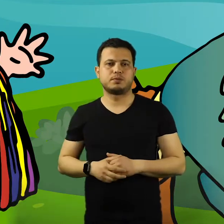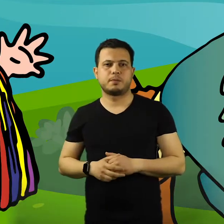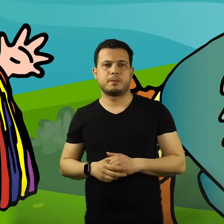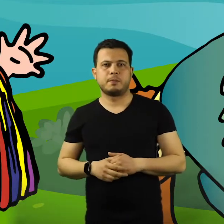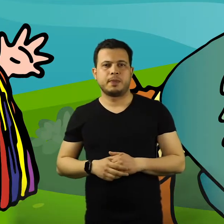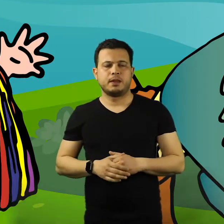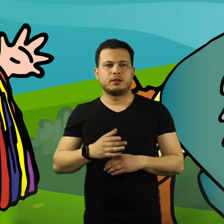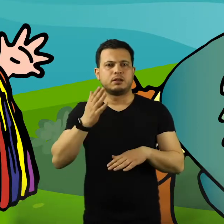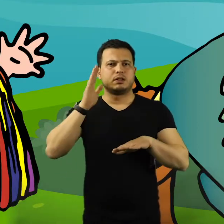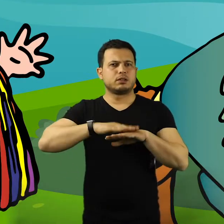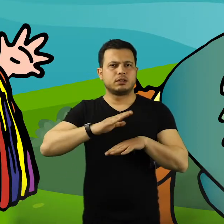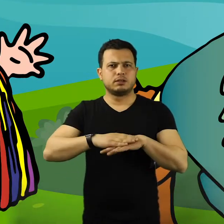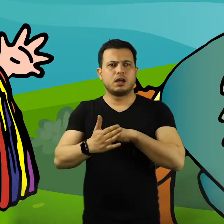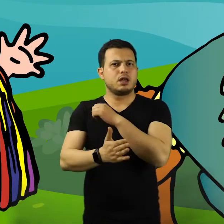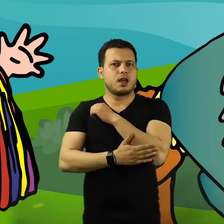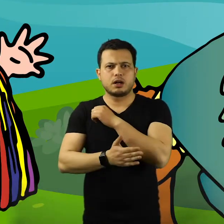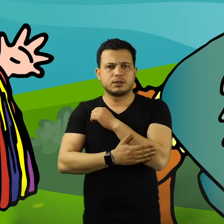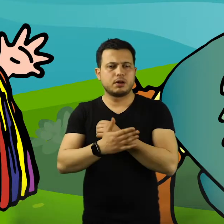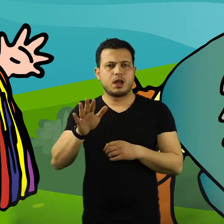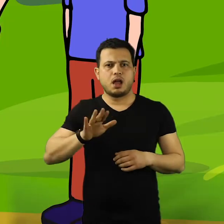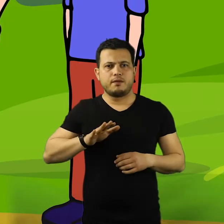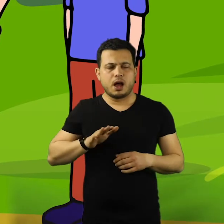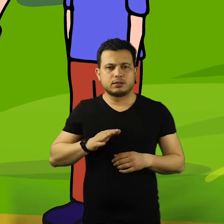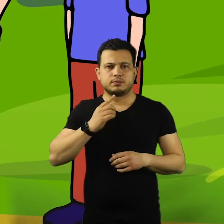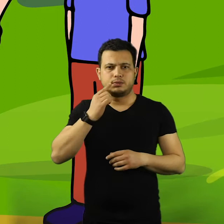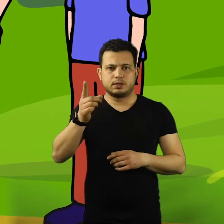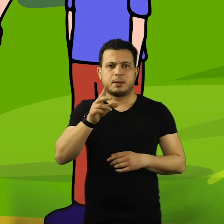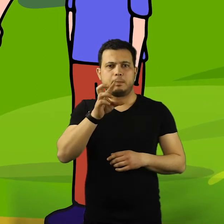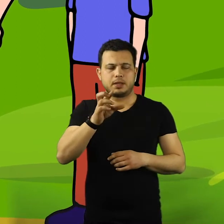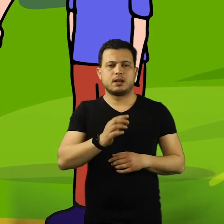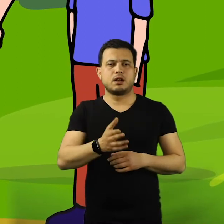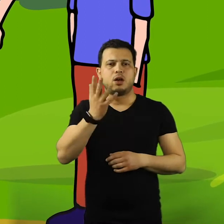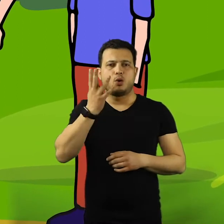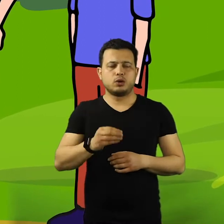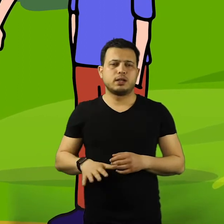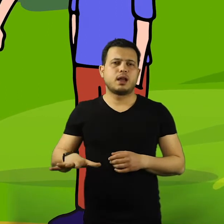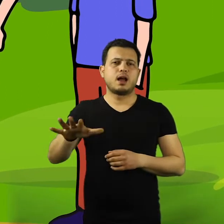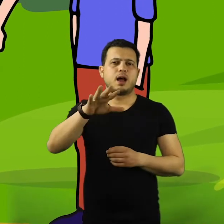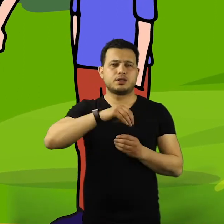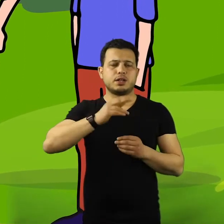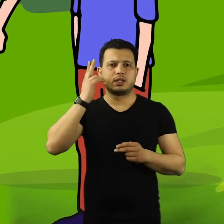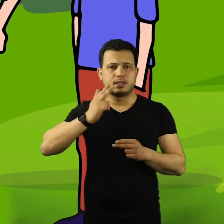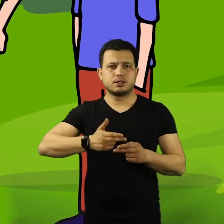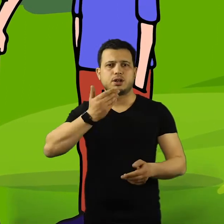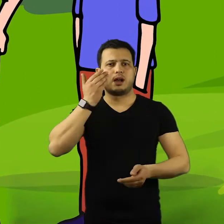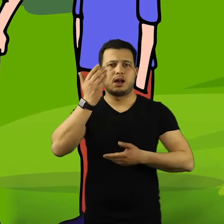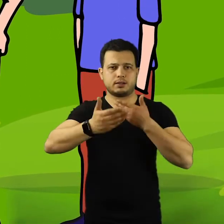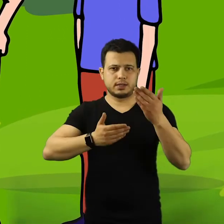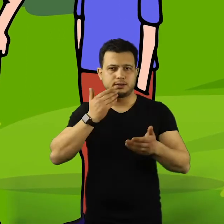Ne yardımı evladım Pınar olan biteni oradakileri hızlıca anlattı